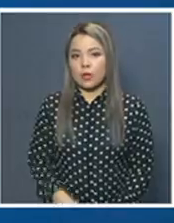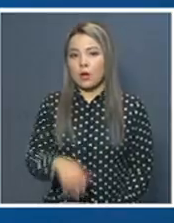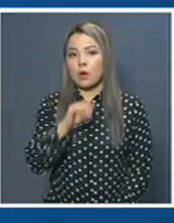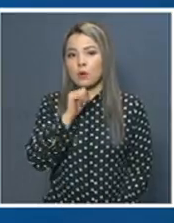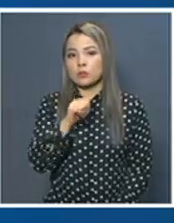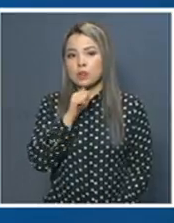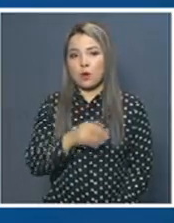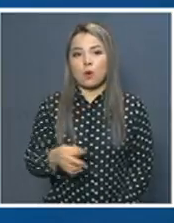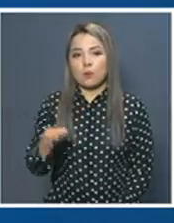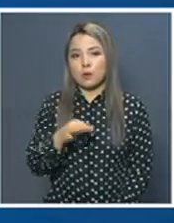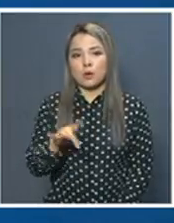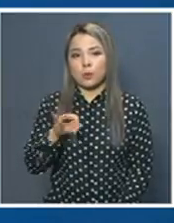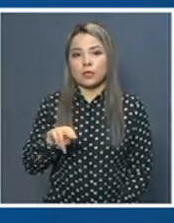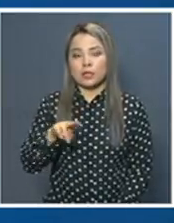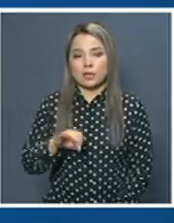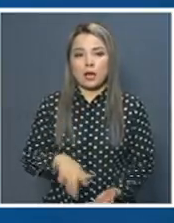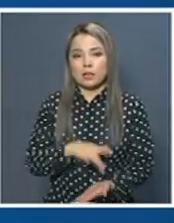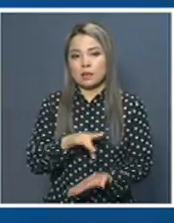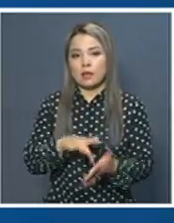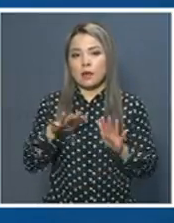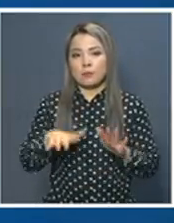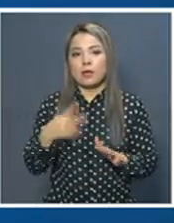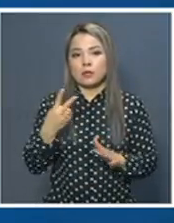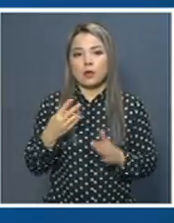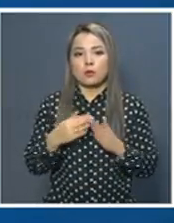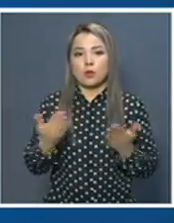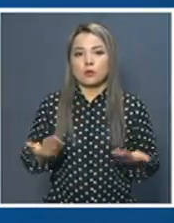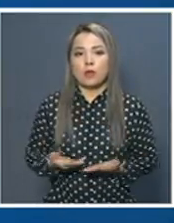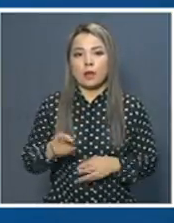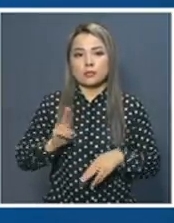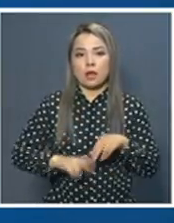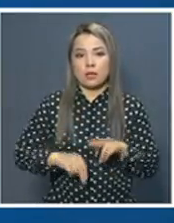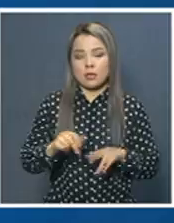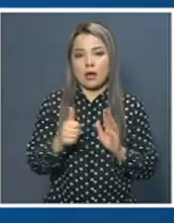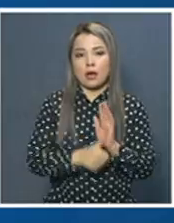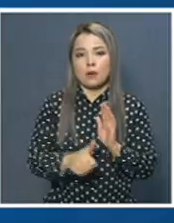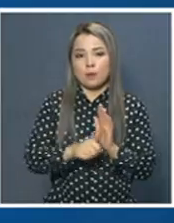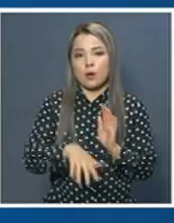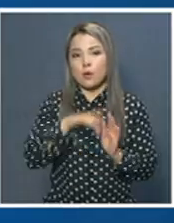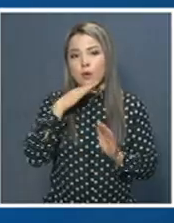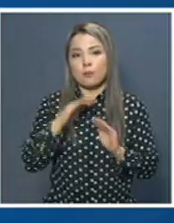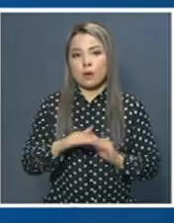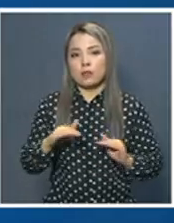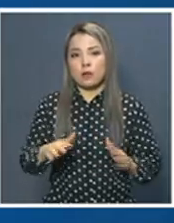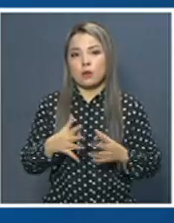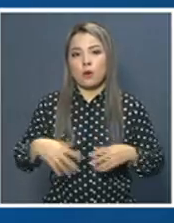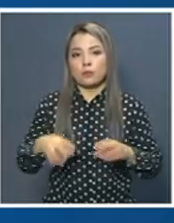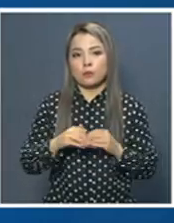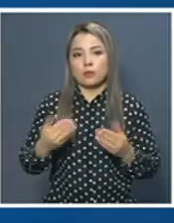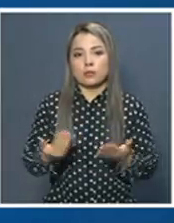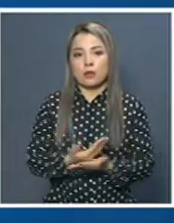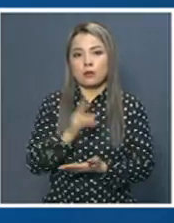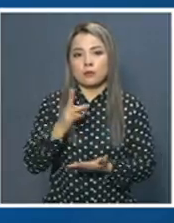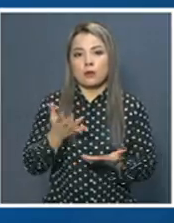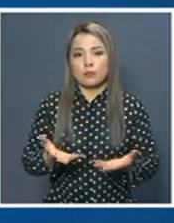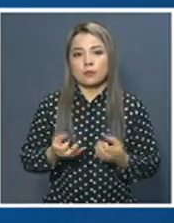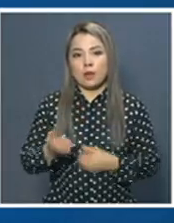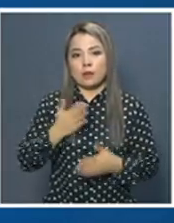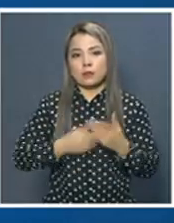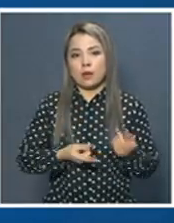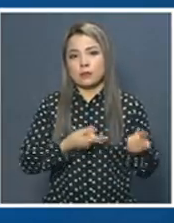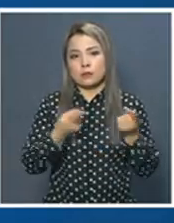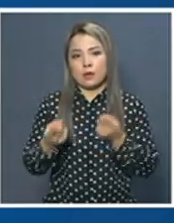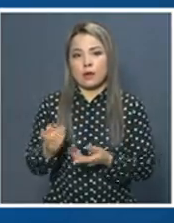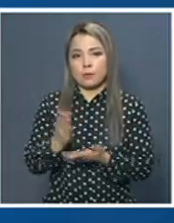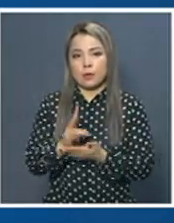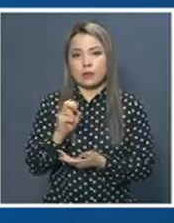Қостанай облысының Рудный қаласында биыл екі тұрғын үй салынып, 60 көпбалалы отбасы жаңа пәтерлерге қоныстануы тиіс еді.